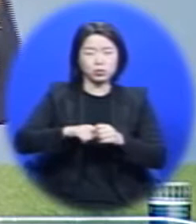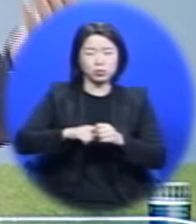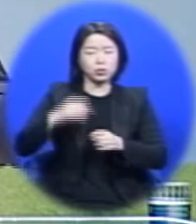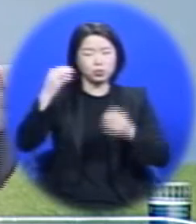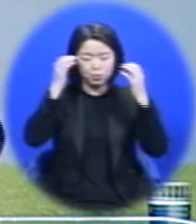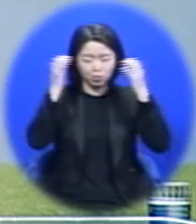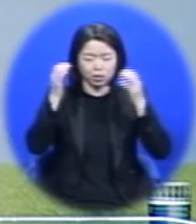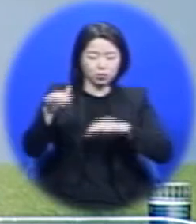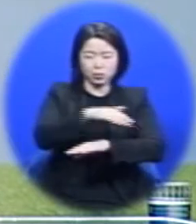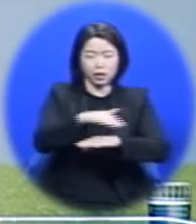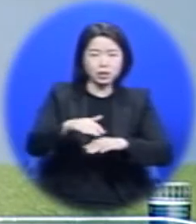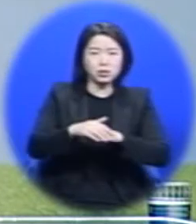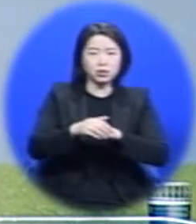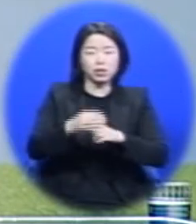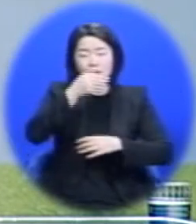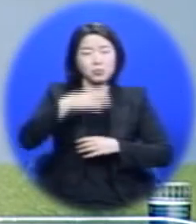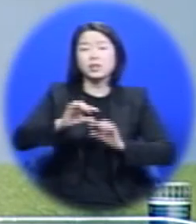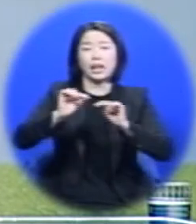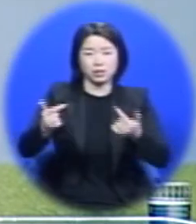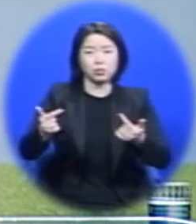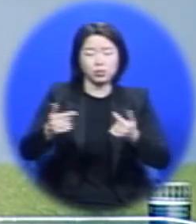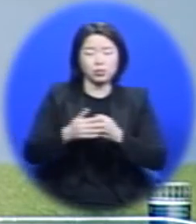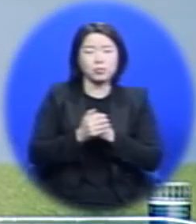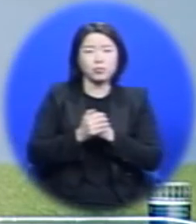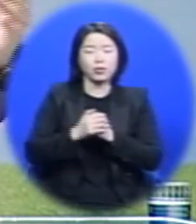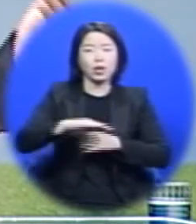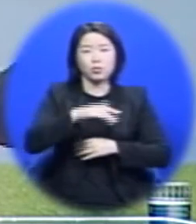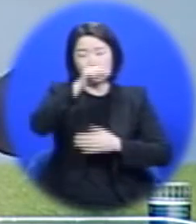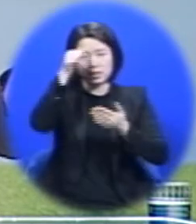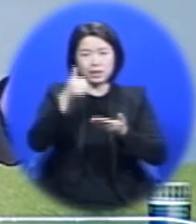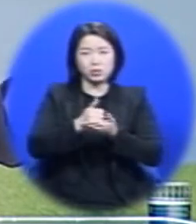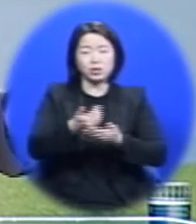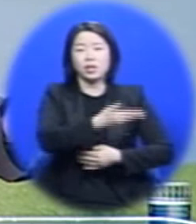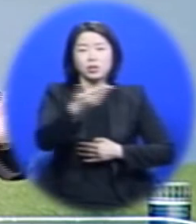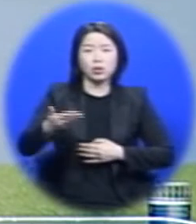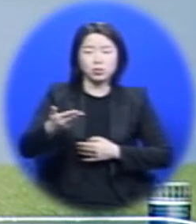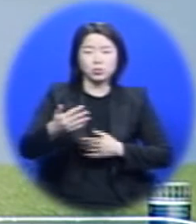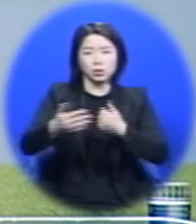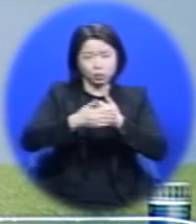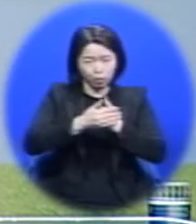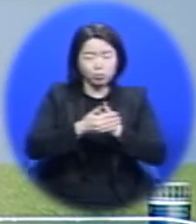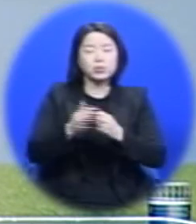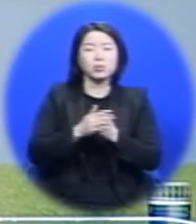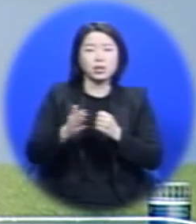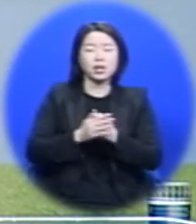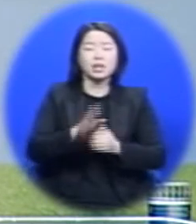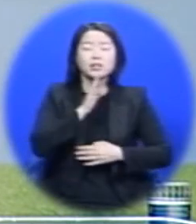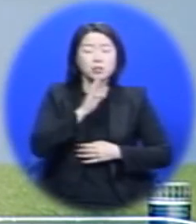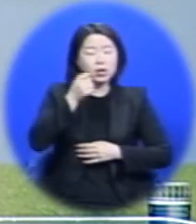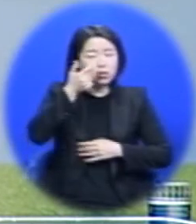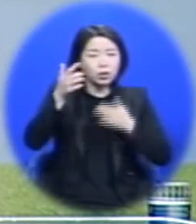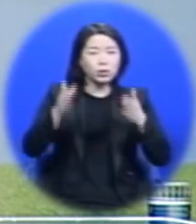어떻게 다니면서 힘들었고 해서 그렇게 힘든 게 아니었습니다. 우리 장로님들과 교회 여러분들이 배려해 주셔서 정말 6개월